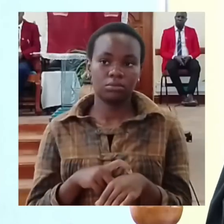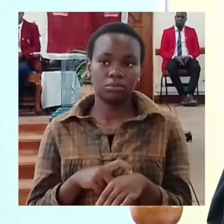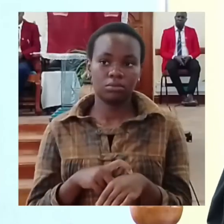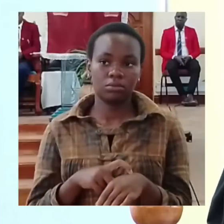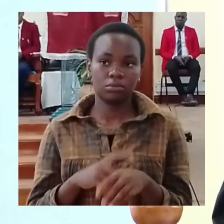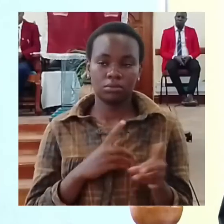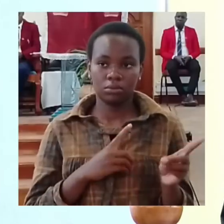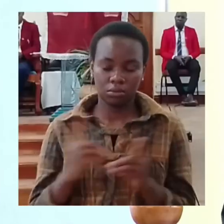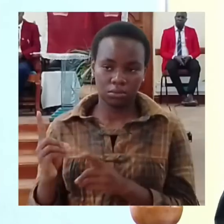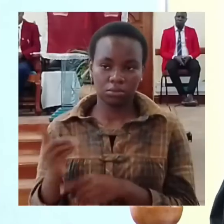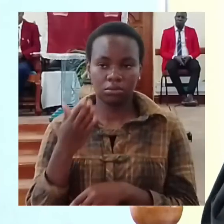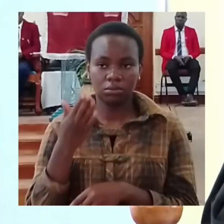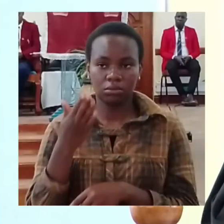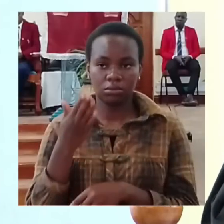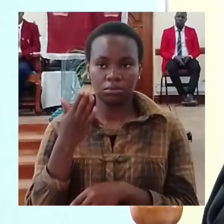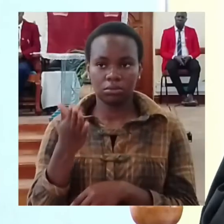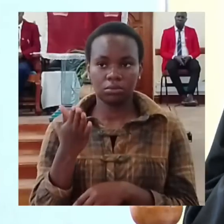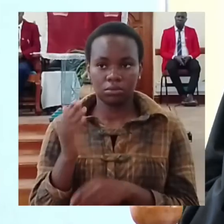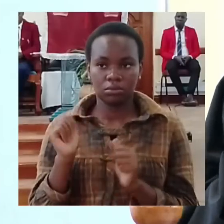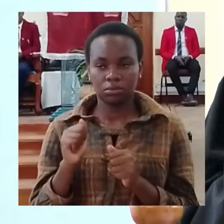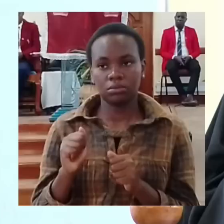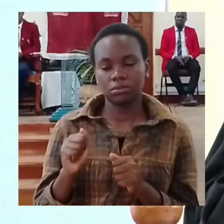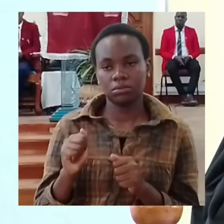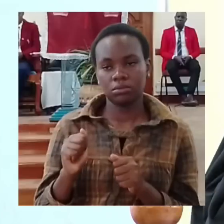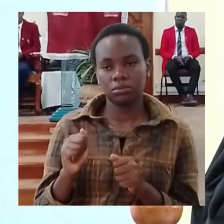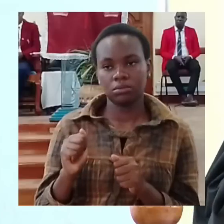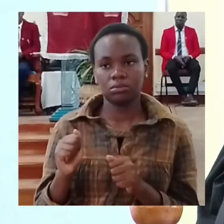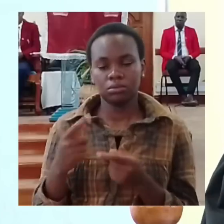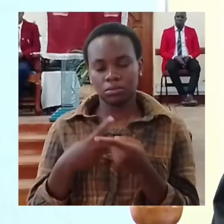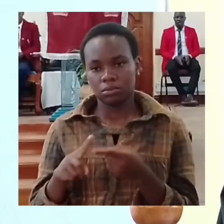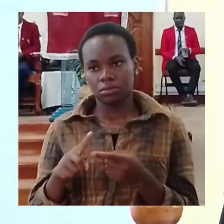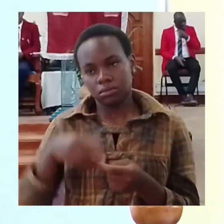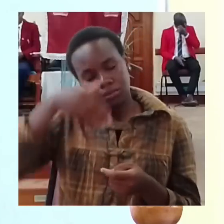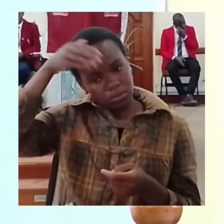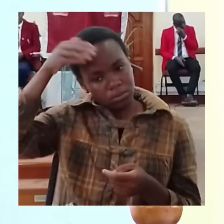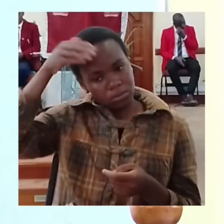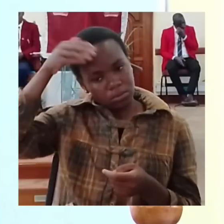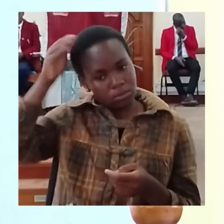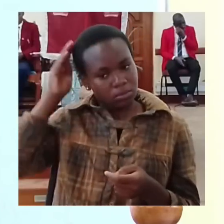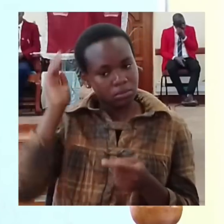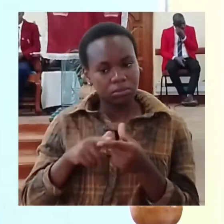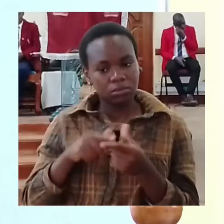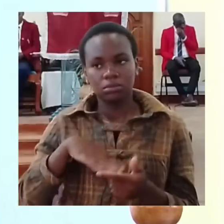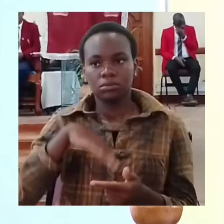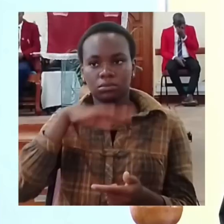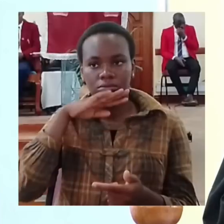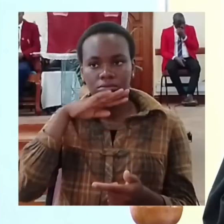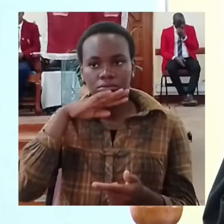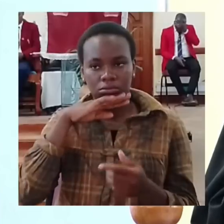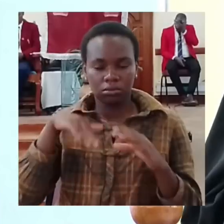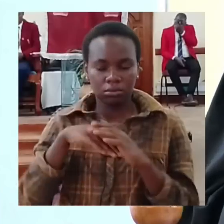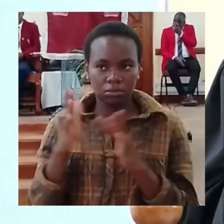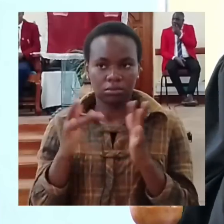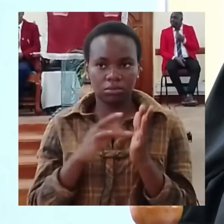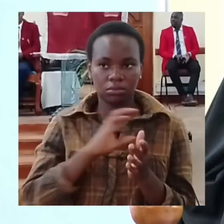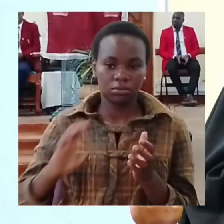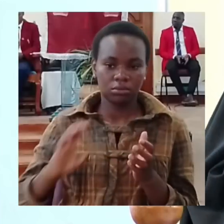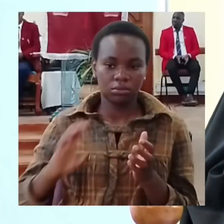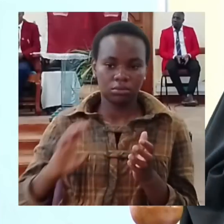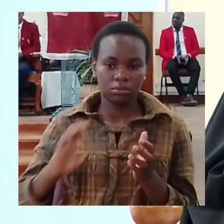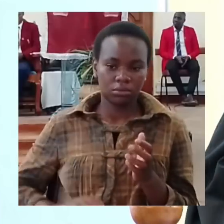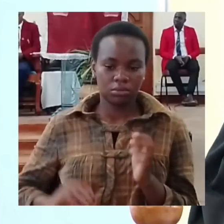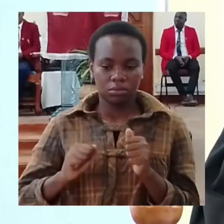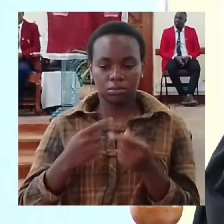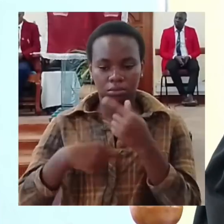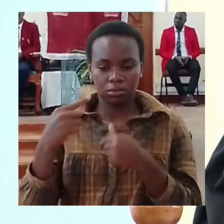Nduba ĩrokire ngĩrĩithia, ndĩramĩnyita nderu ndĩramĩũraga. Mũrũthi ũroka ndĩraũringa. Na thĩinĩ wa rĩĩtwa rĩa Ngai nĩ njũĩ nĩ ngũhũrana na